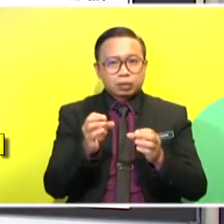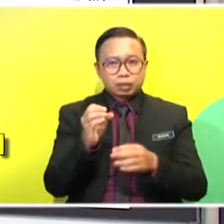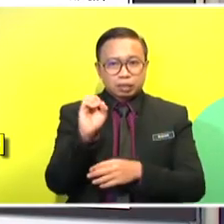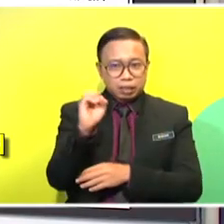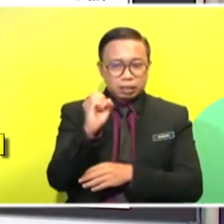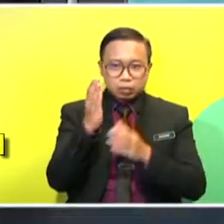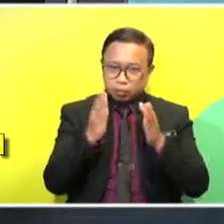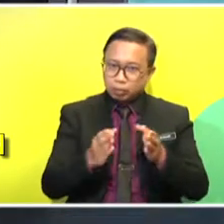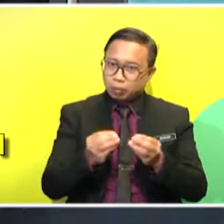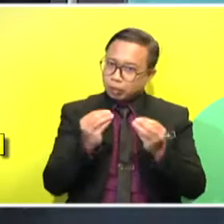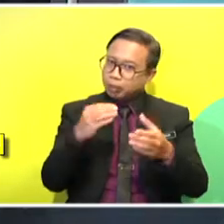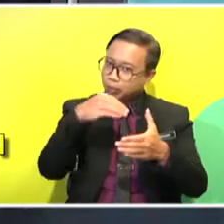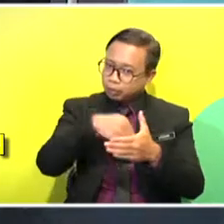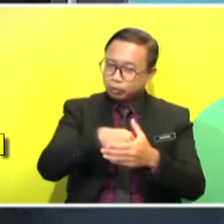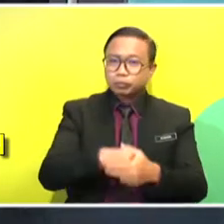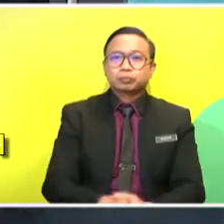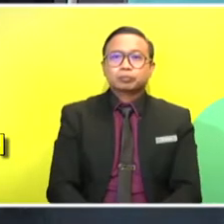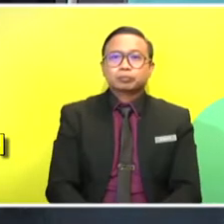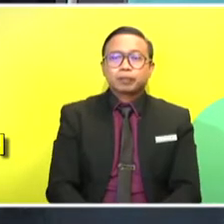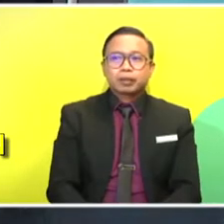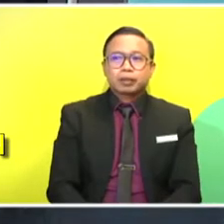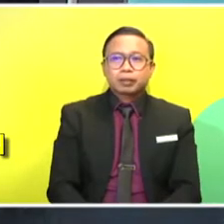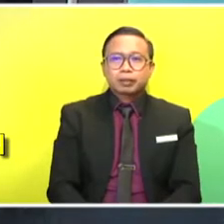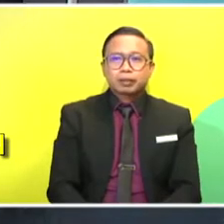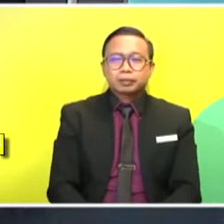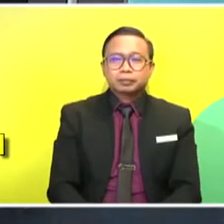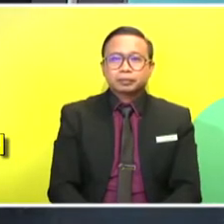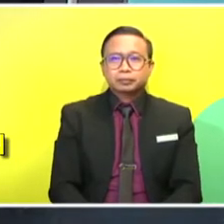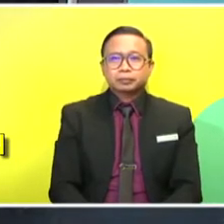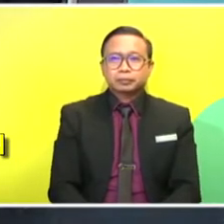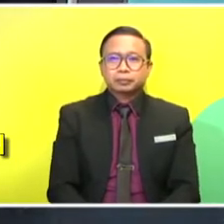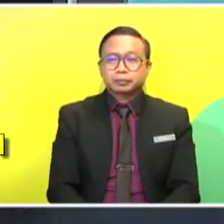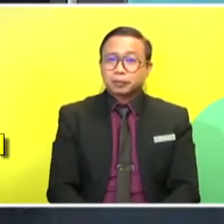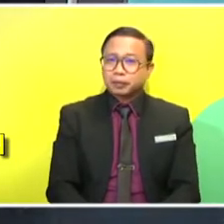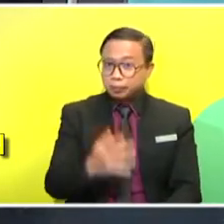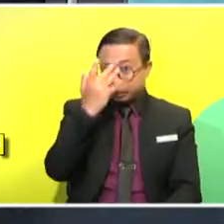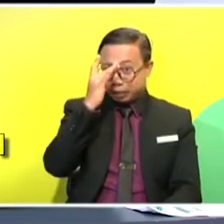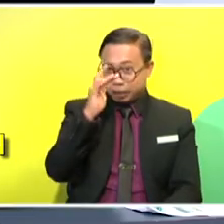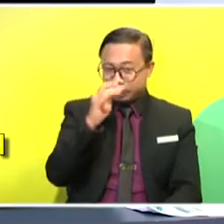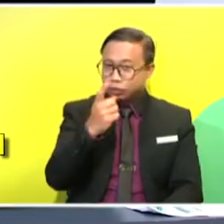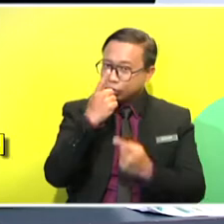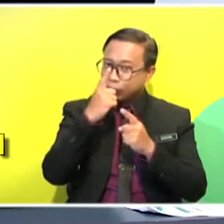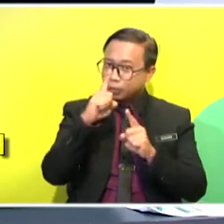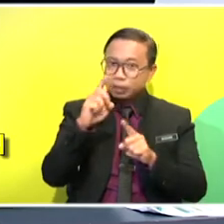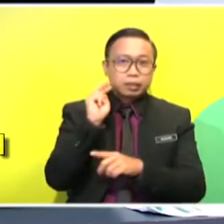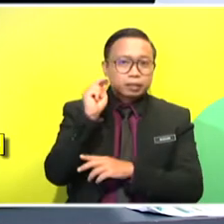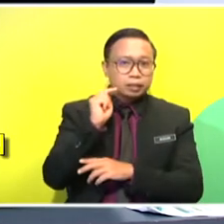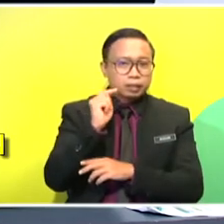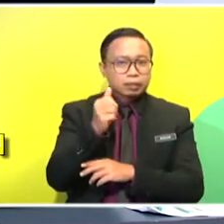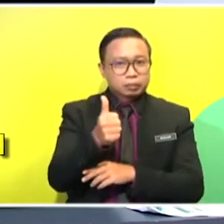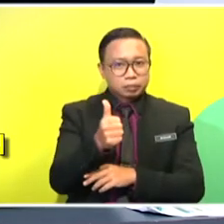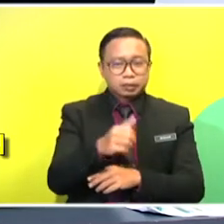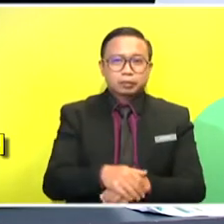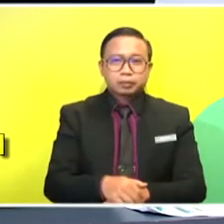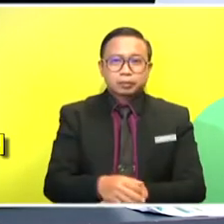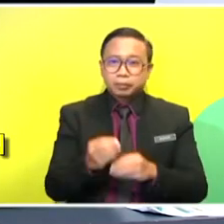tak? Betullah. Yeay. Pandai. Terima kasih. Cikgu suka dengan Nisa kerana dia memberi jawapan yang tepat. Oleh itu, cikgu bagi